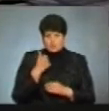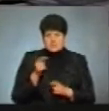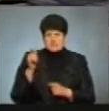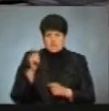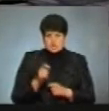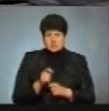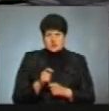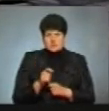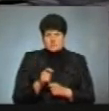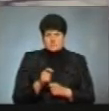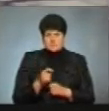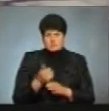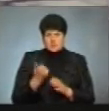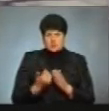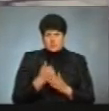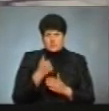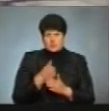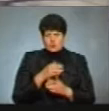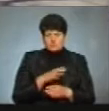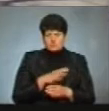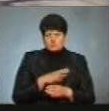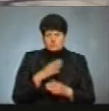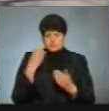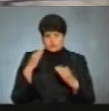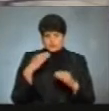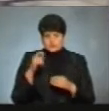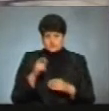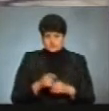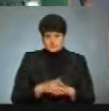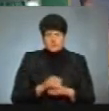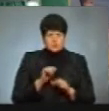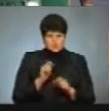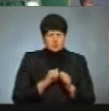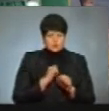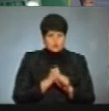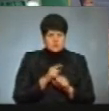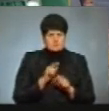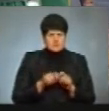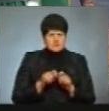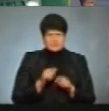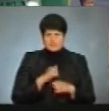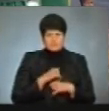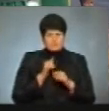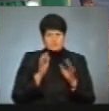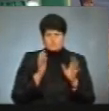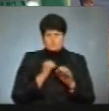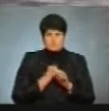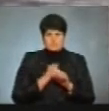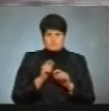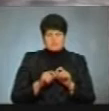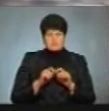приїжджали. Перед Новим роком були якісь заїжджі. А ви можете зробити їм перевірку? Ми не можемо зробити